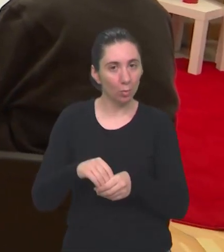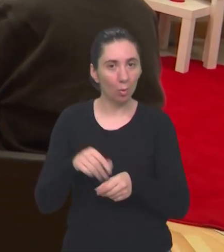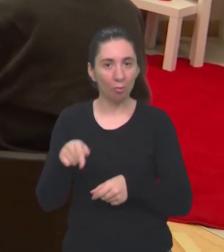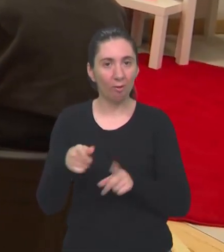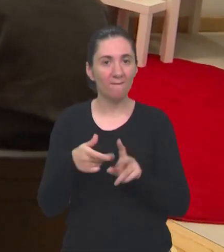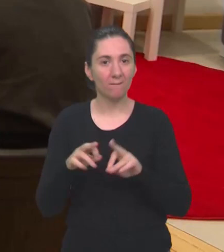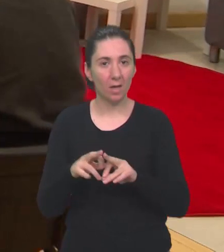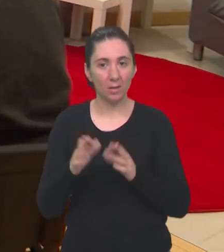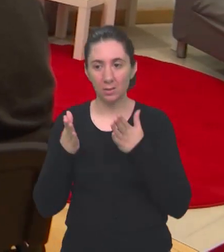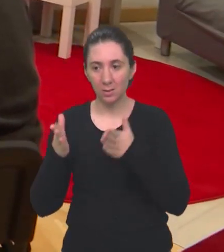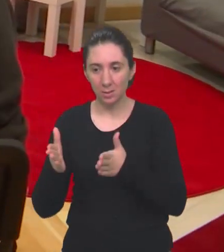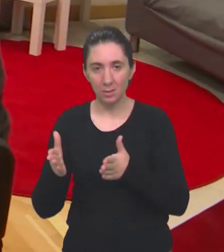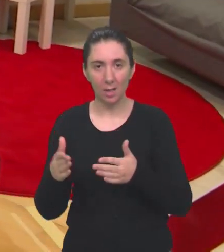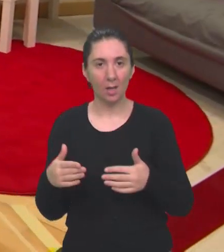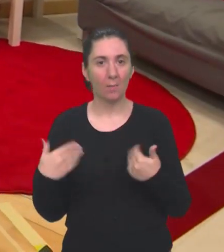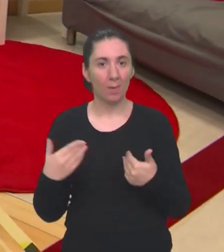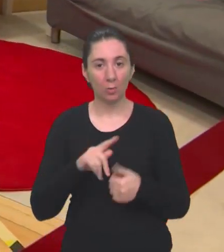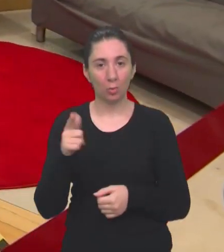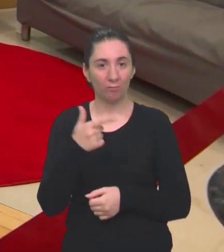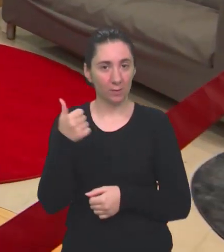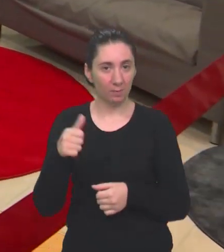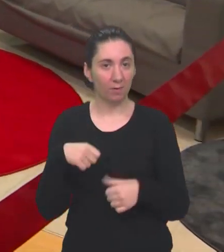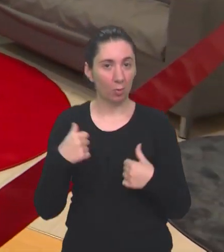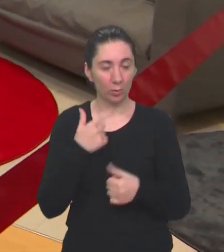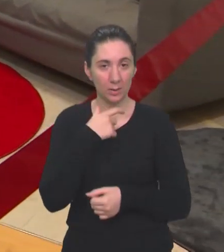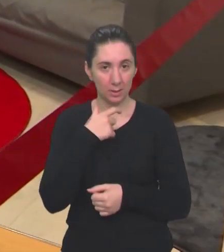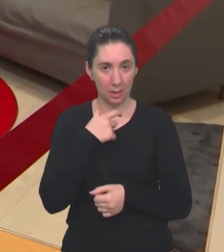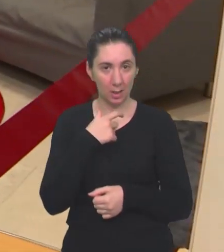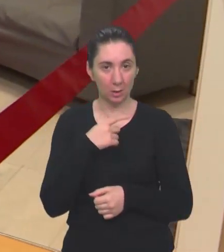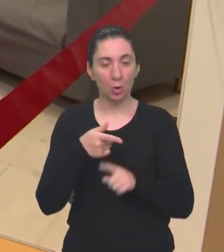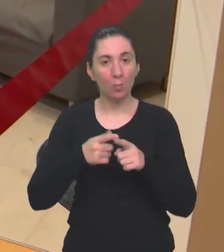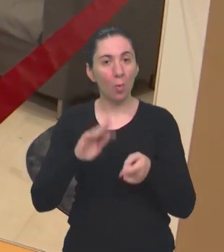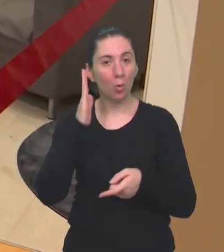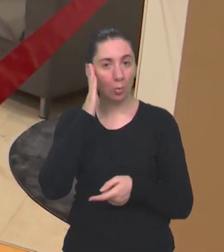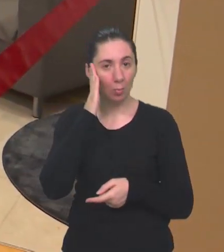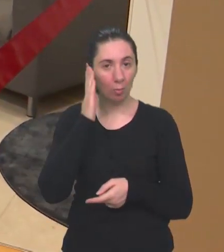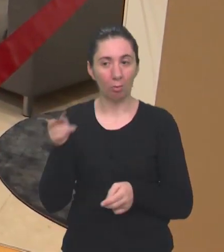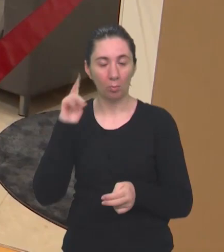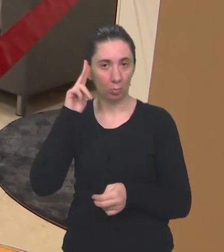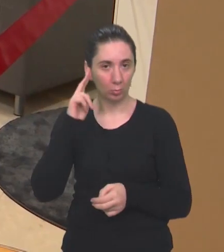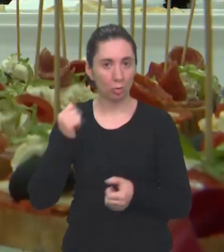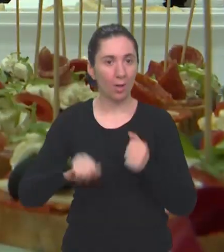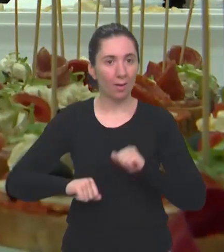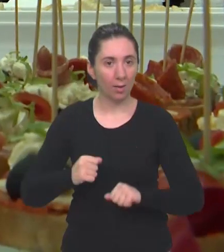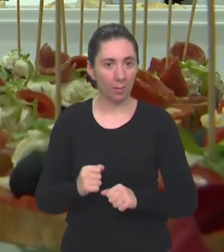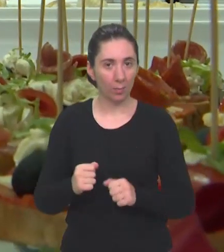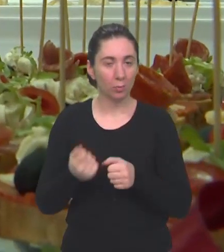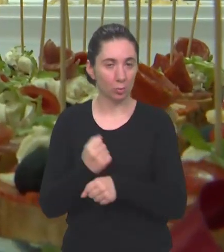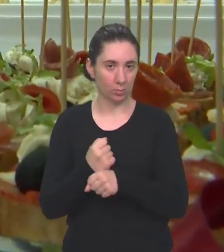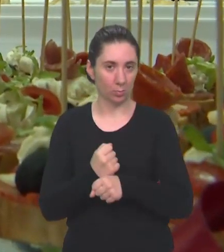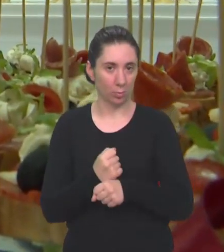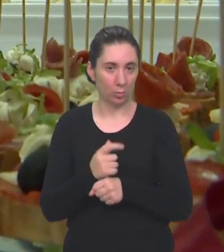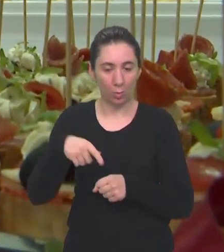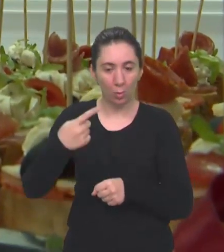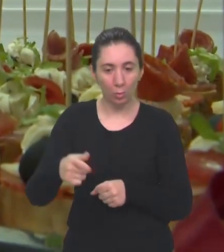su u ovoj fazi orijentirani na mlade do 21. godine starosti, te da će im u poludnevnom boravku biti omogućena rehabilitacijska podrška.